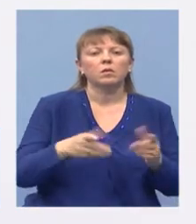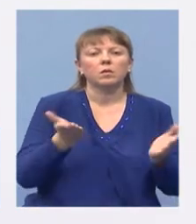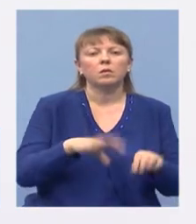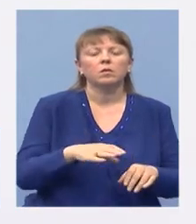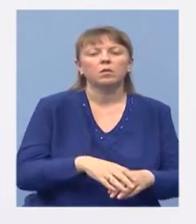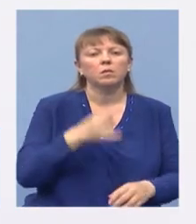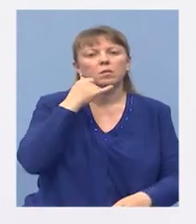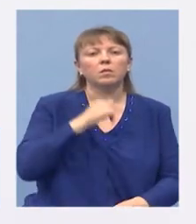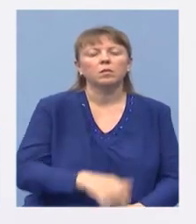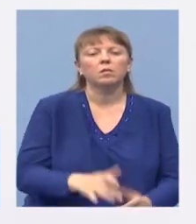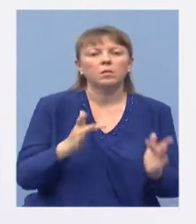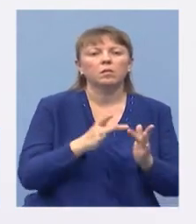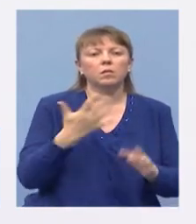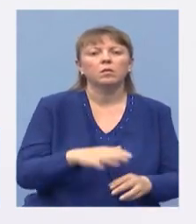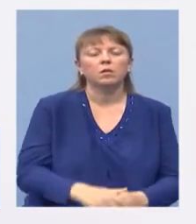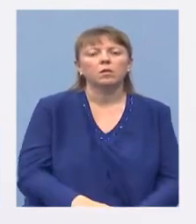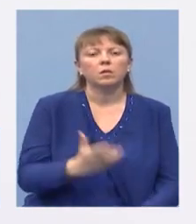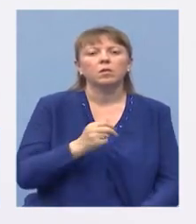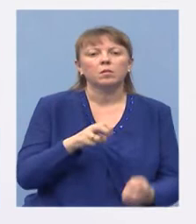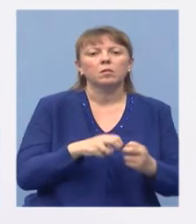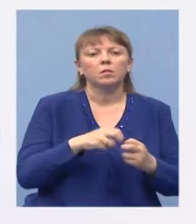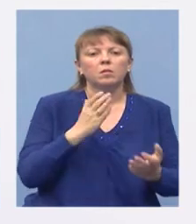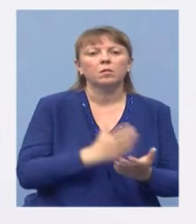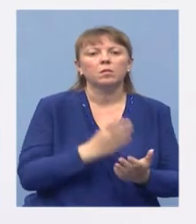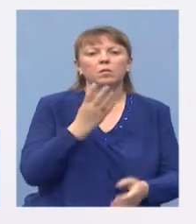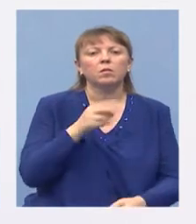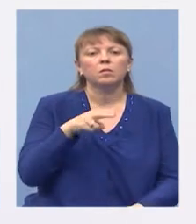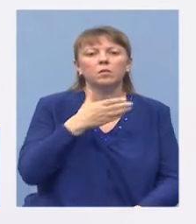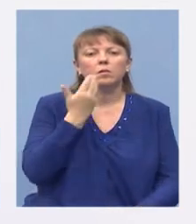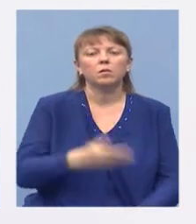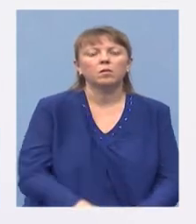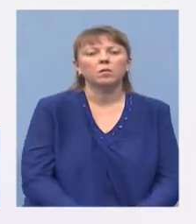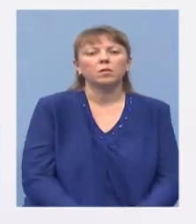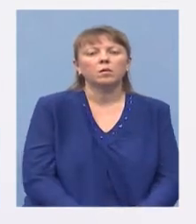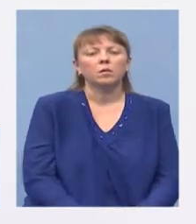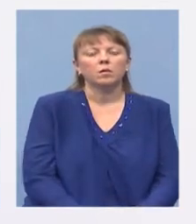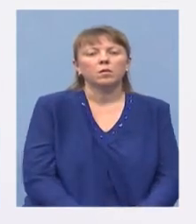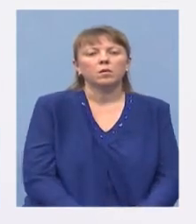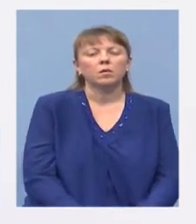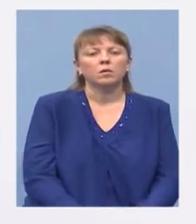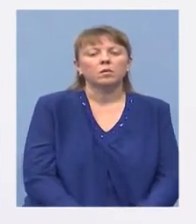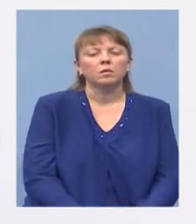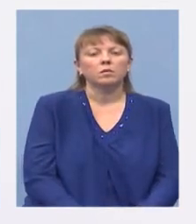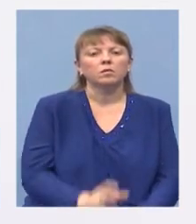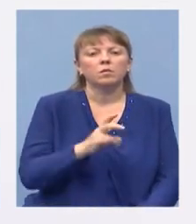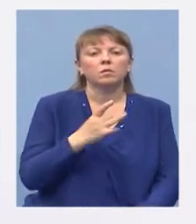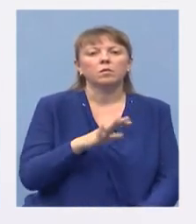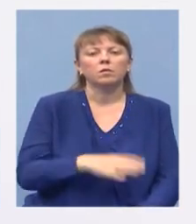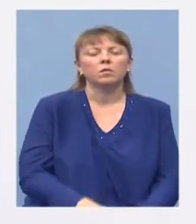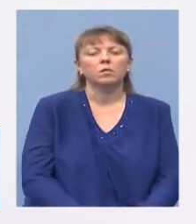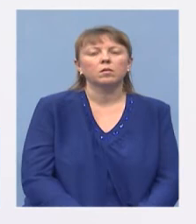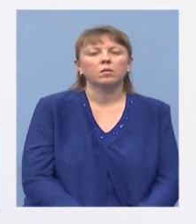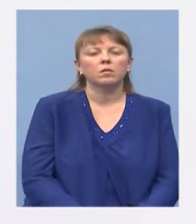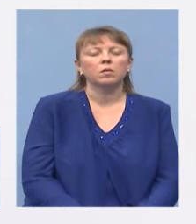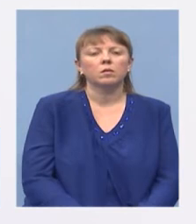части мобильного интернета. Да, там проблемы есть, когда 4G недоступно, но в оптоволоконно или там